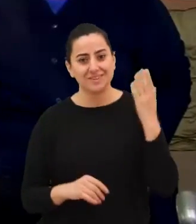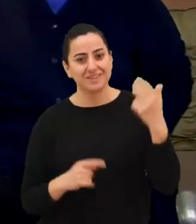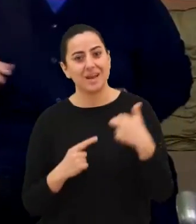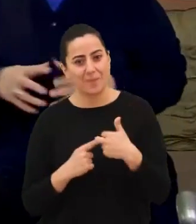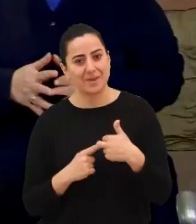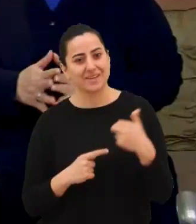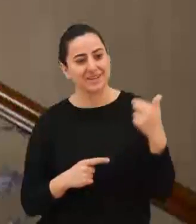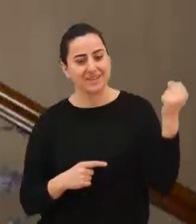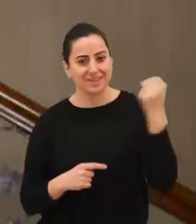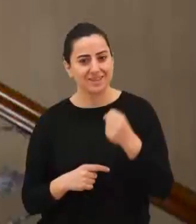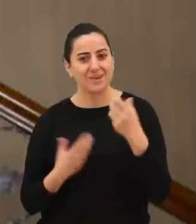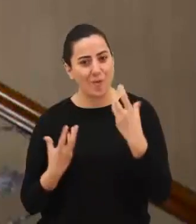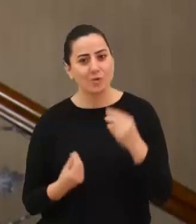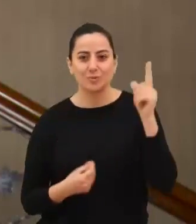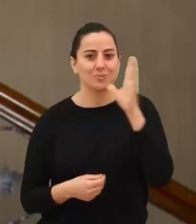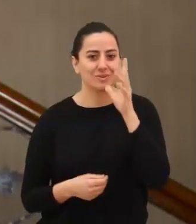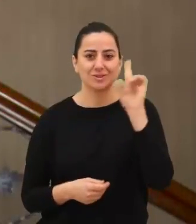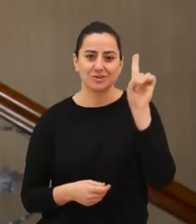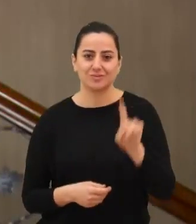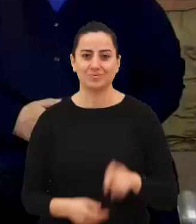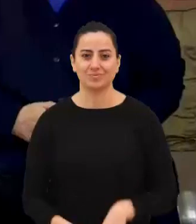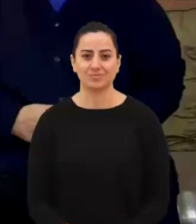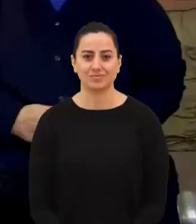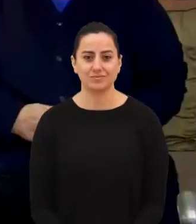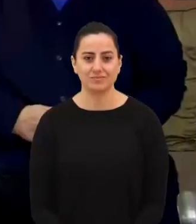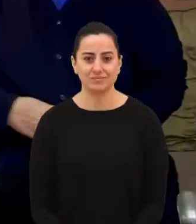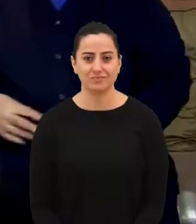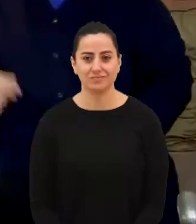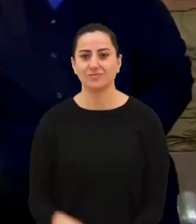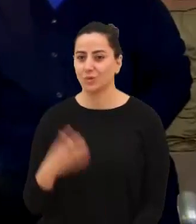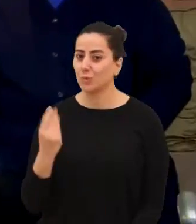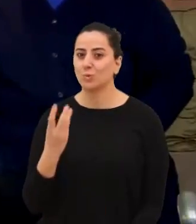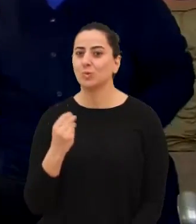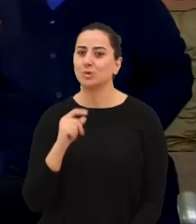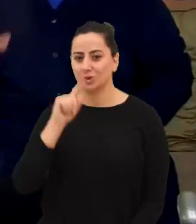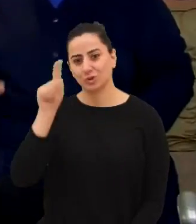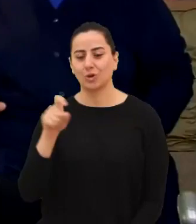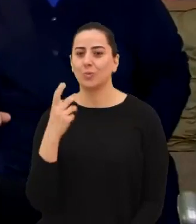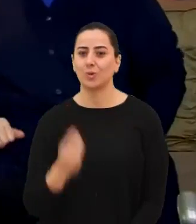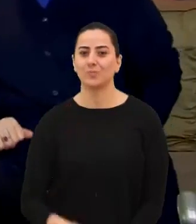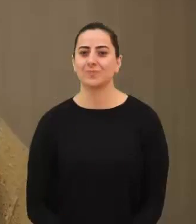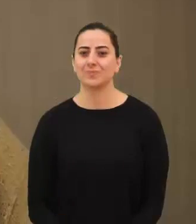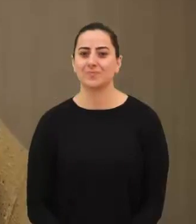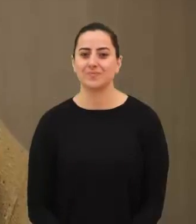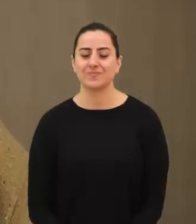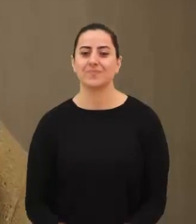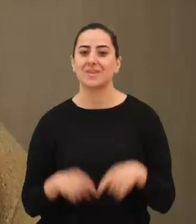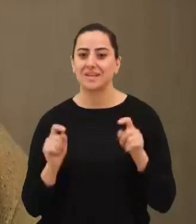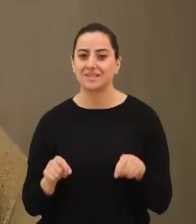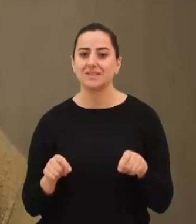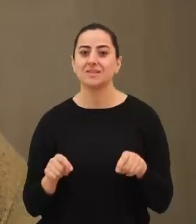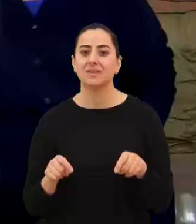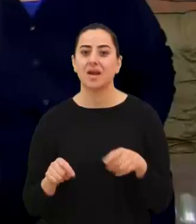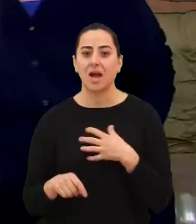Beyciğimi buraya getirdi. En iyisi ona sormak Bahadır Hanımcığım. Evet. Soralım Serpil Hanımcığım. Evet, şimdi Ramin